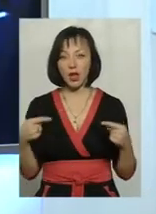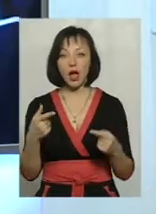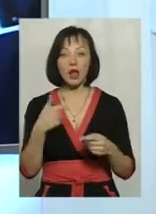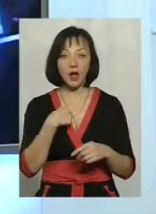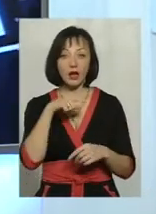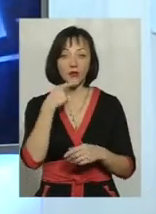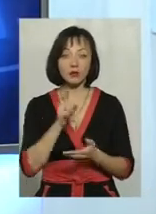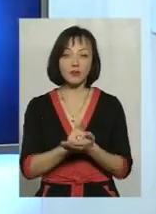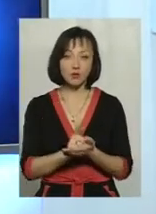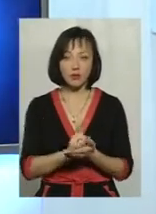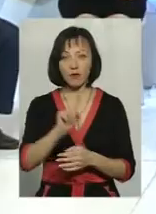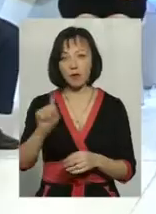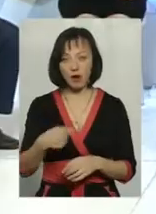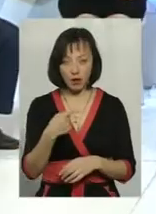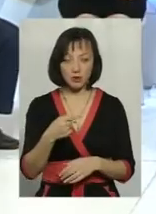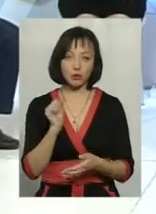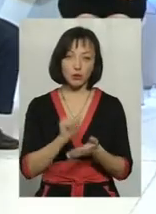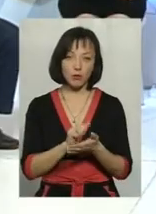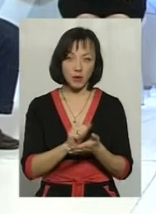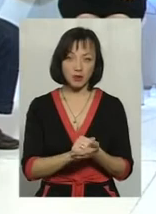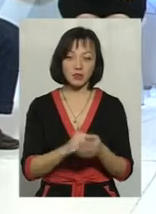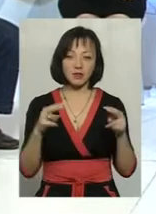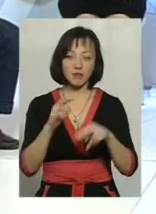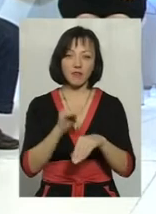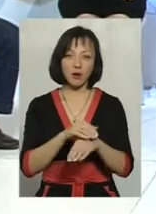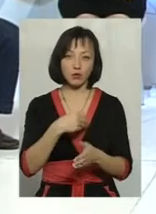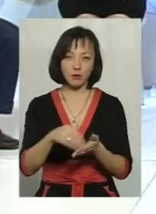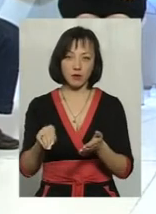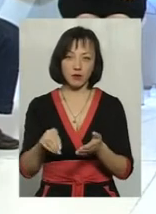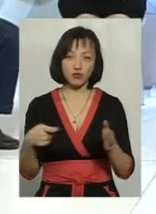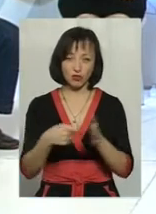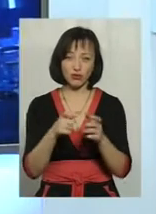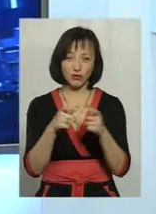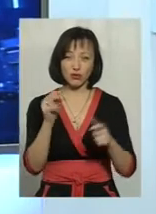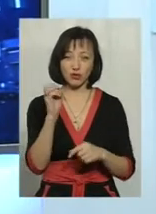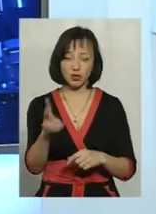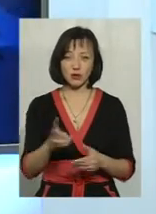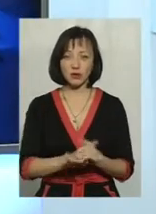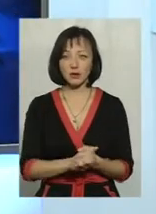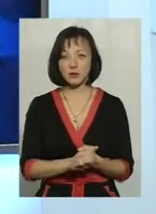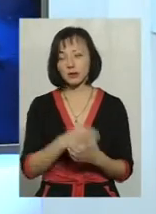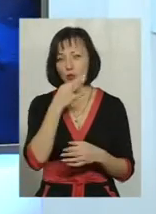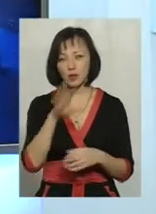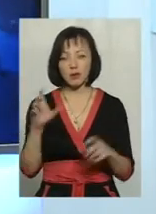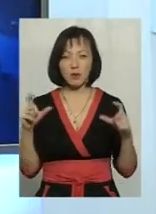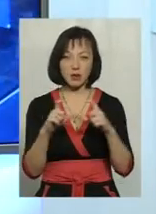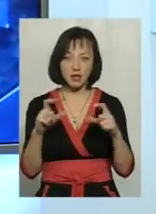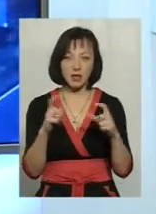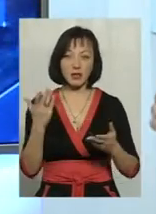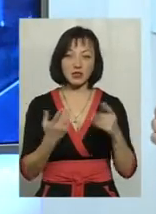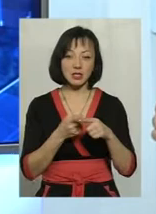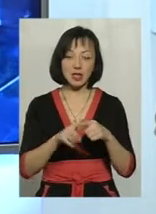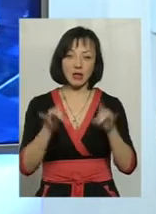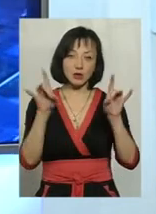кажу, обов'язково вимагати документ, що засвідчує факт купівлі. В будь-якому магазині роздрібної торгівлі, якщо